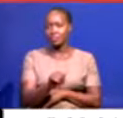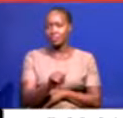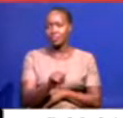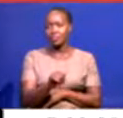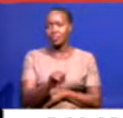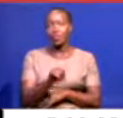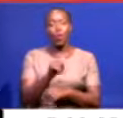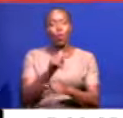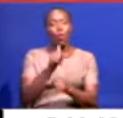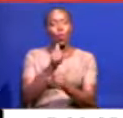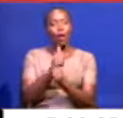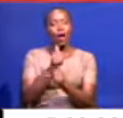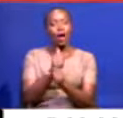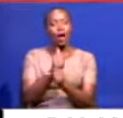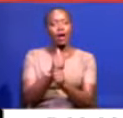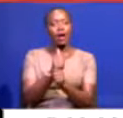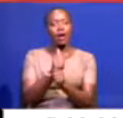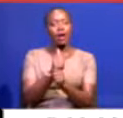kazi itakuwa